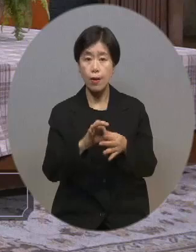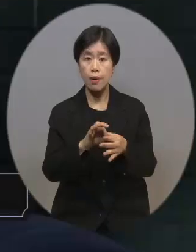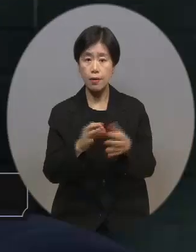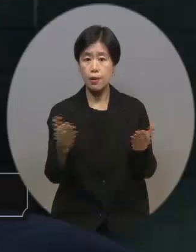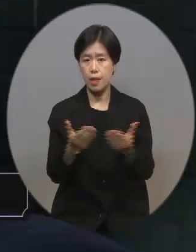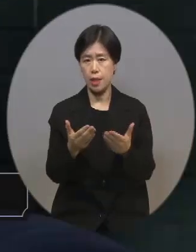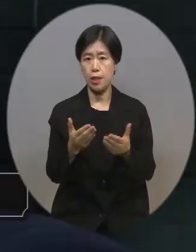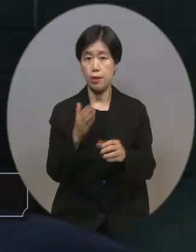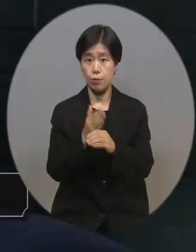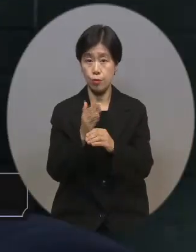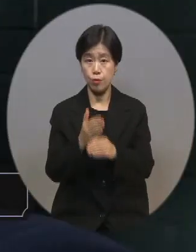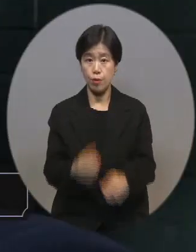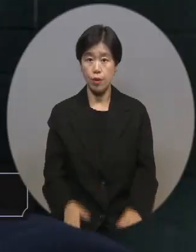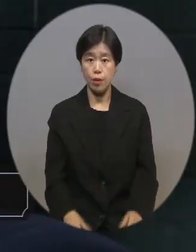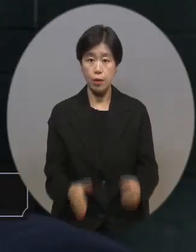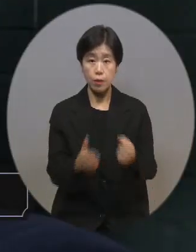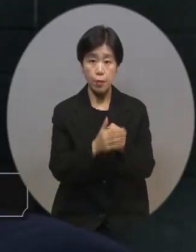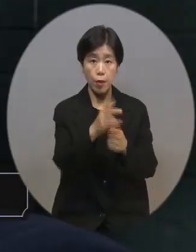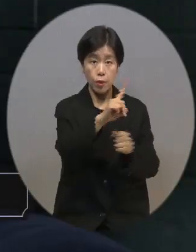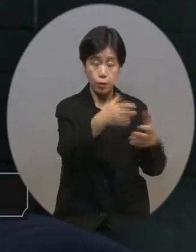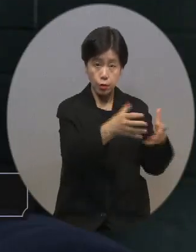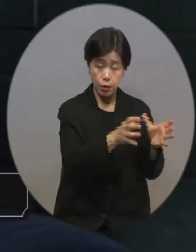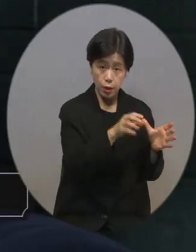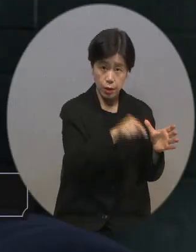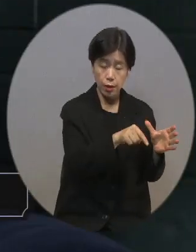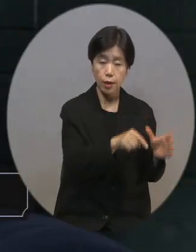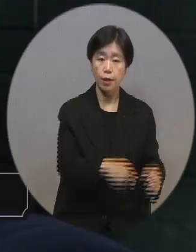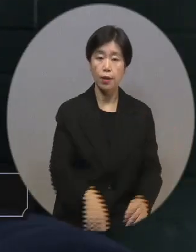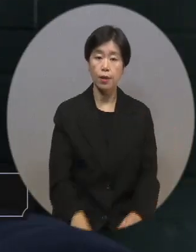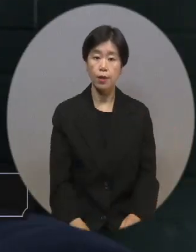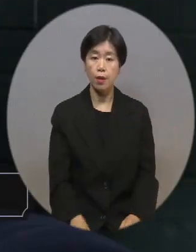단체로서 어떤 기관이 어떤 조직이